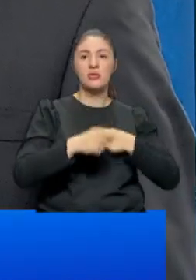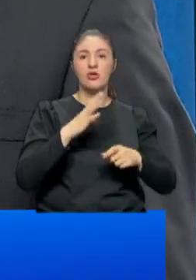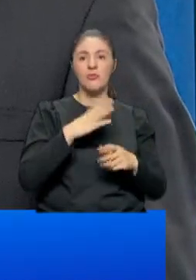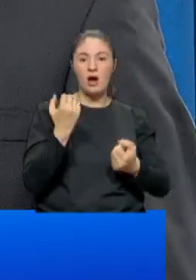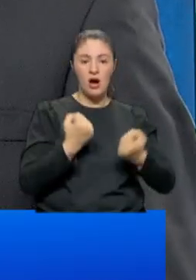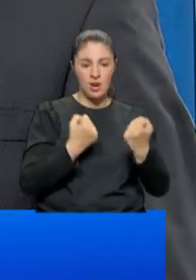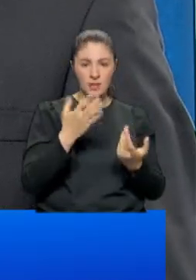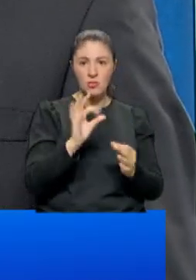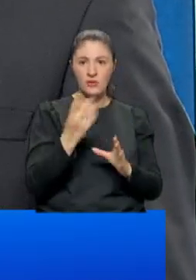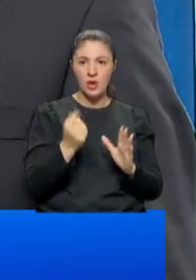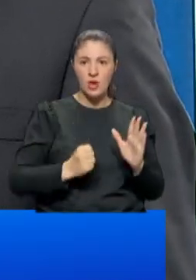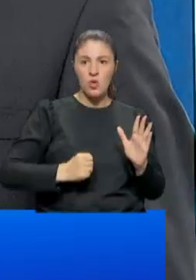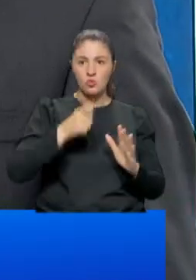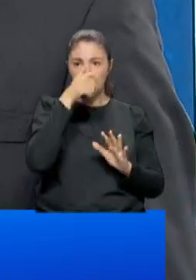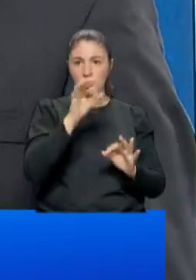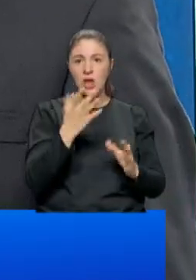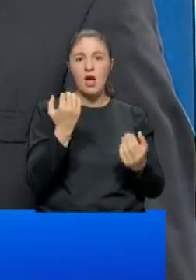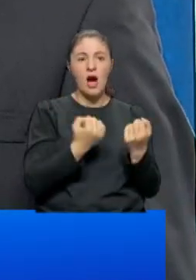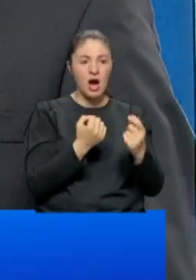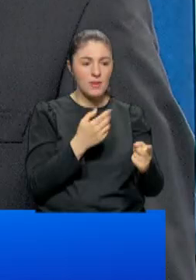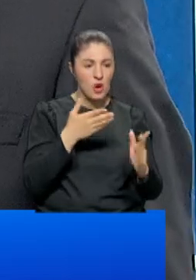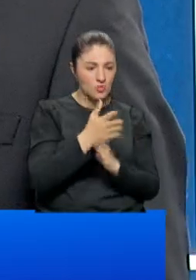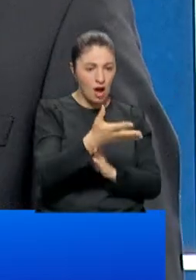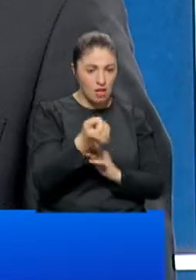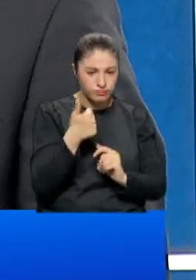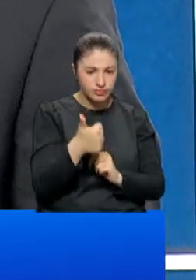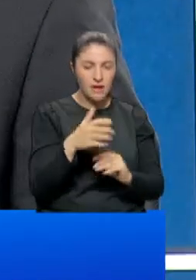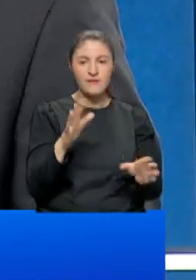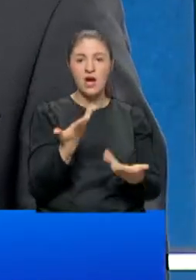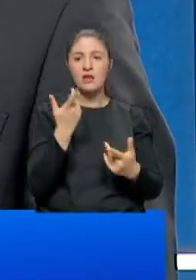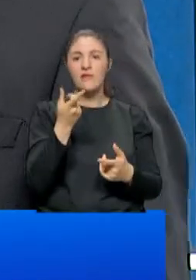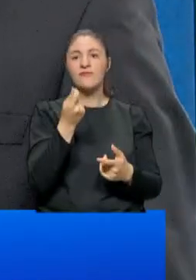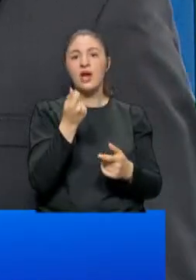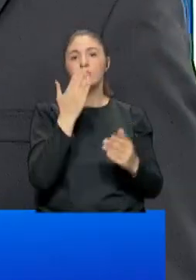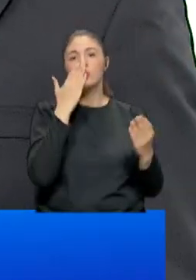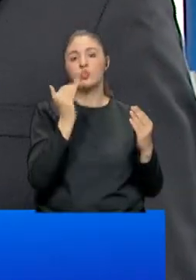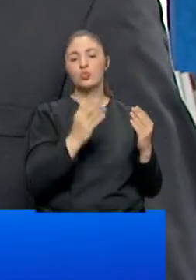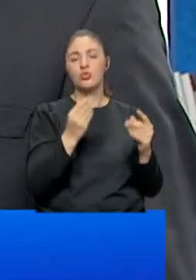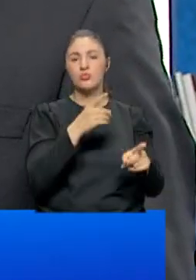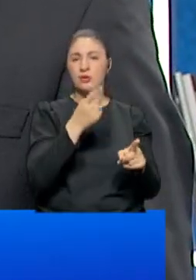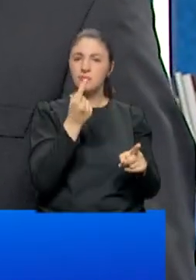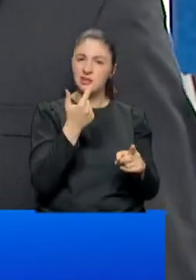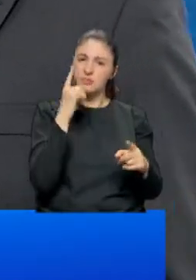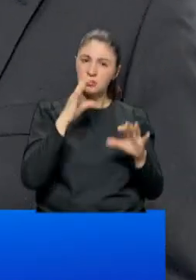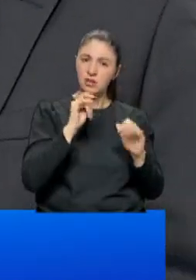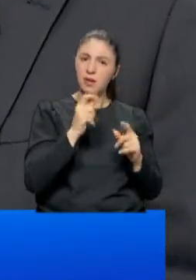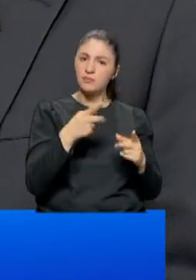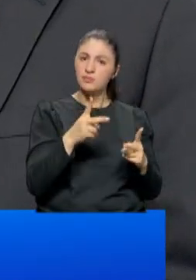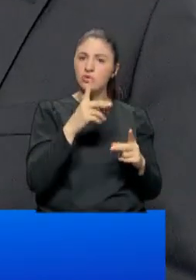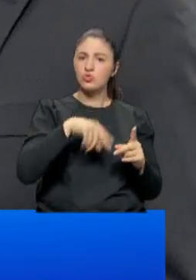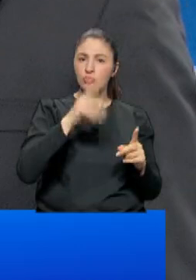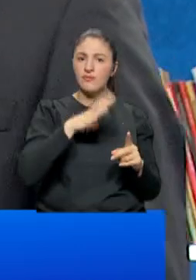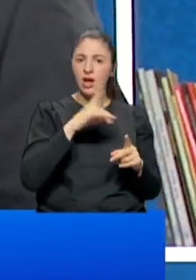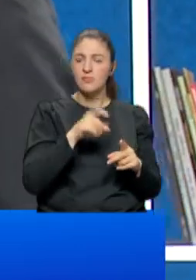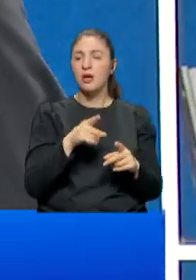varmış abi otomotivde de böyle fiyatlar Türkiye'den ne otomotiv'e ulaşabiliyorsunuz Dede fiyatı makul oldu Bunları da birazcık değerlendirmesinde